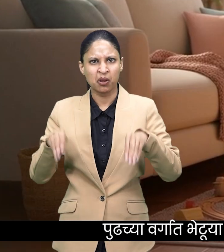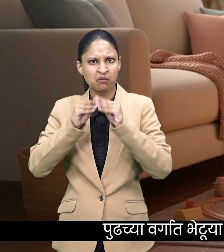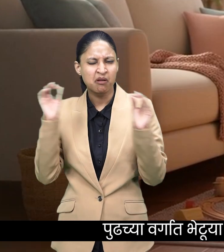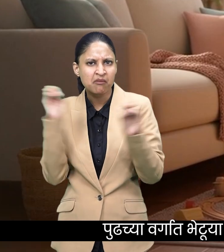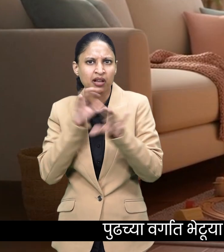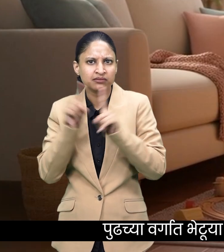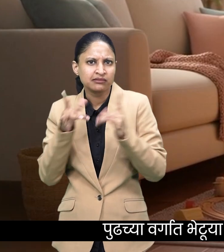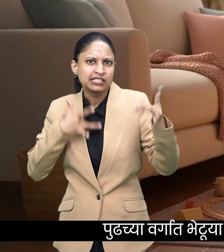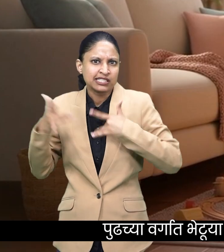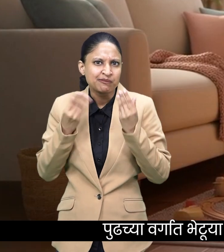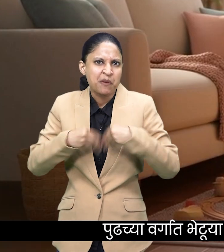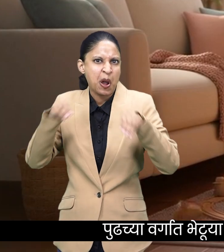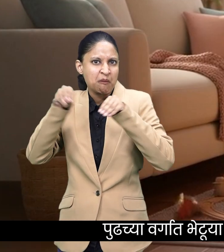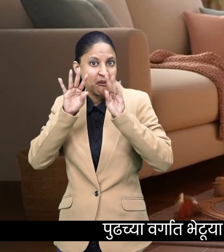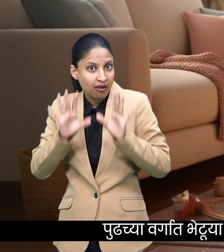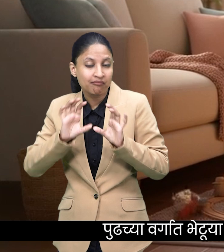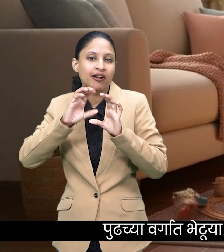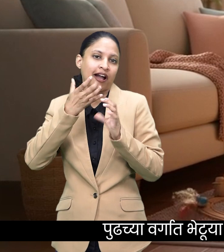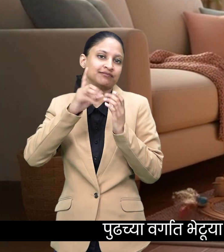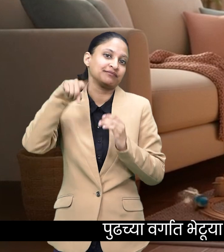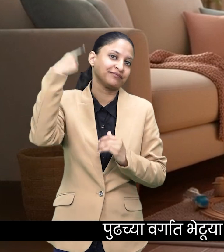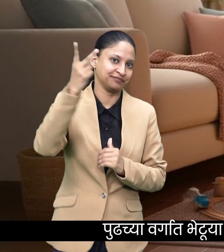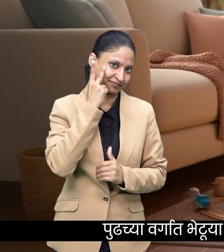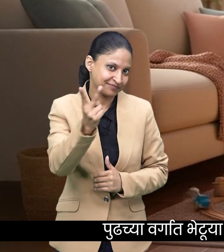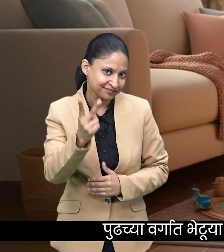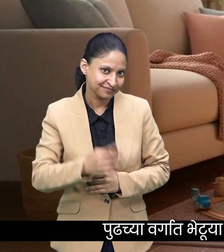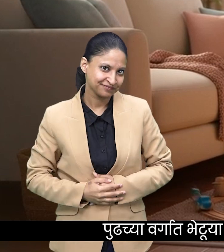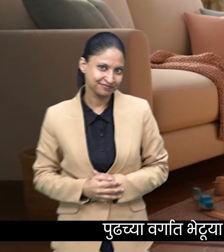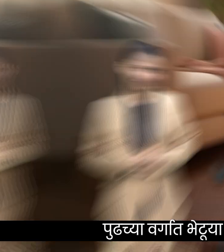पुढच्या वर्गात भेटूया गणिताच्या अधिक रोमांचक जादूसह.